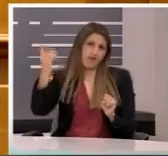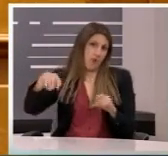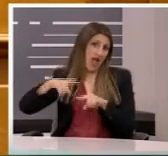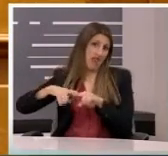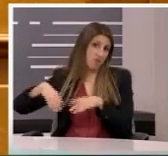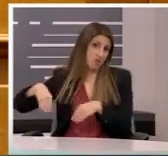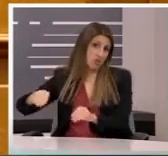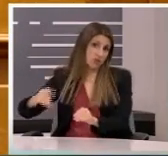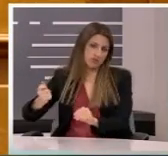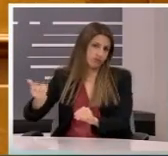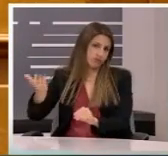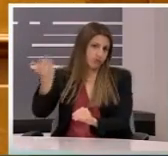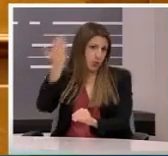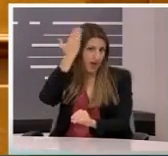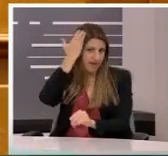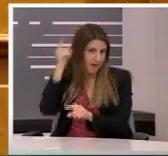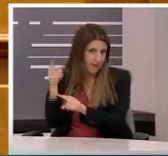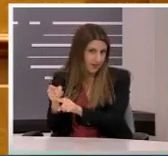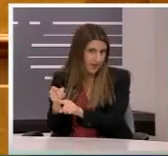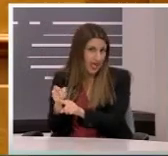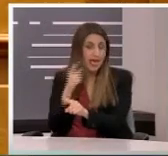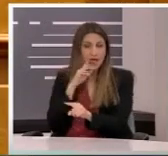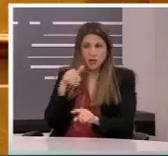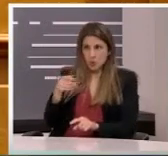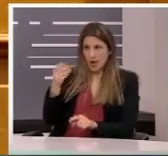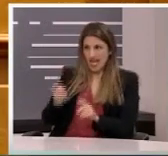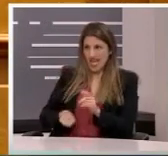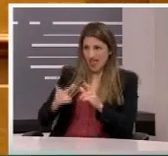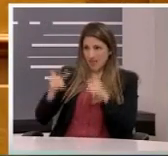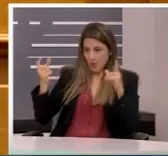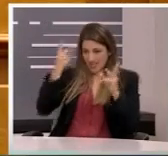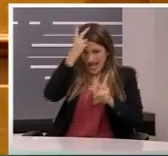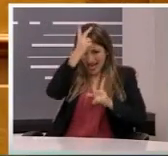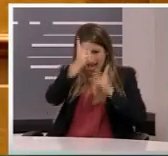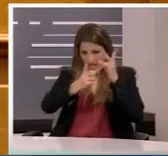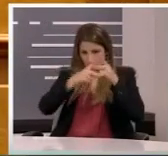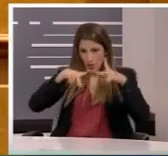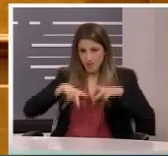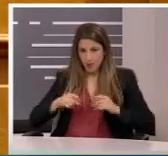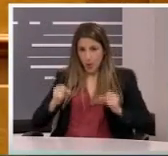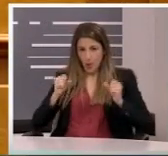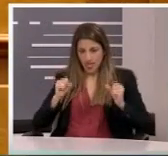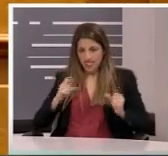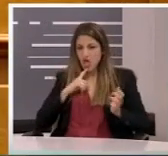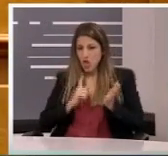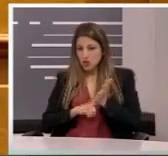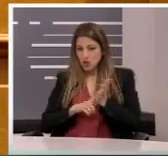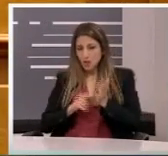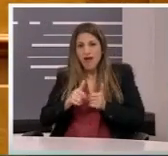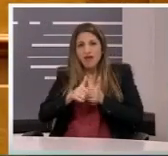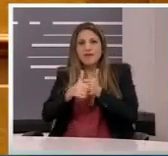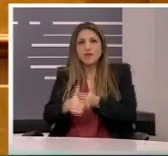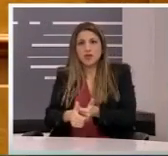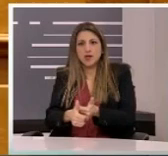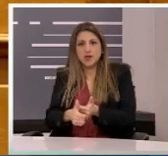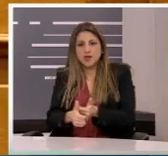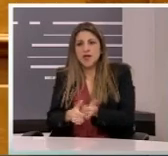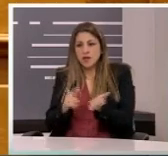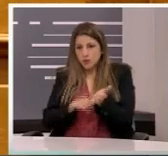Και στη συνέχεια έρχεστε να κατηγορήσετε τον κύριο Ξανθό ότι έκανε τι, ότι εφάρμοσε τον νόμο που ψήφισε το ελληνικό κοινοβούλιο, όπως σας είπα